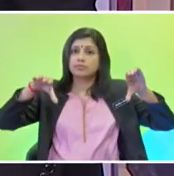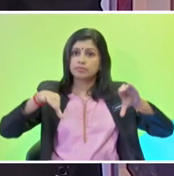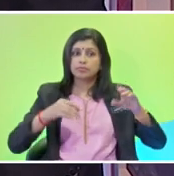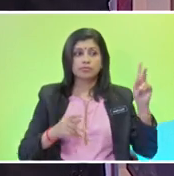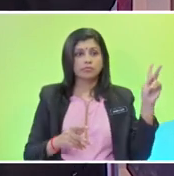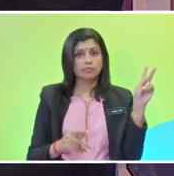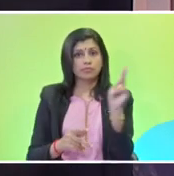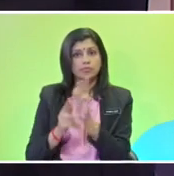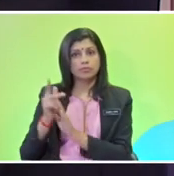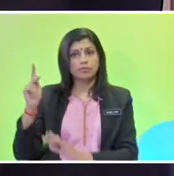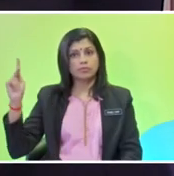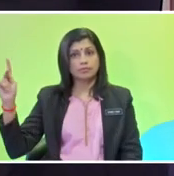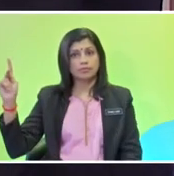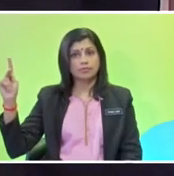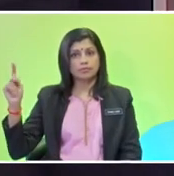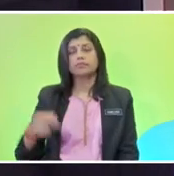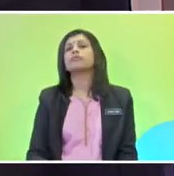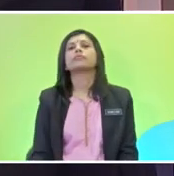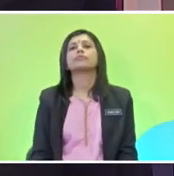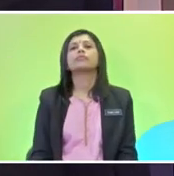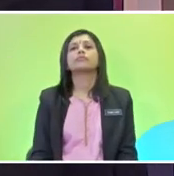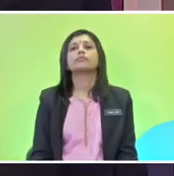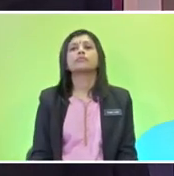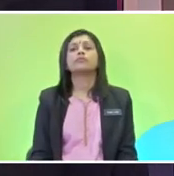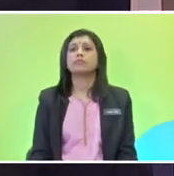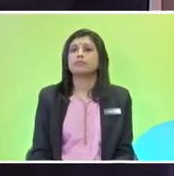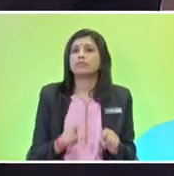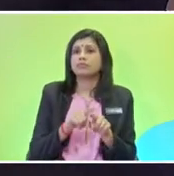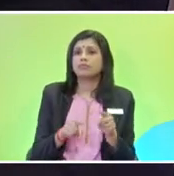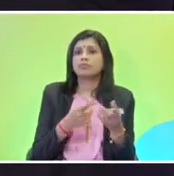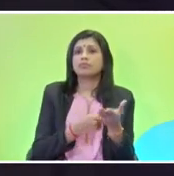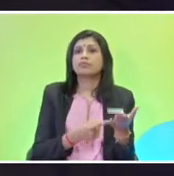kanan. Tapi, apa jadi kalau kita